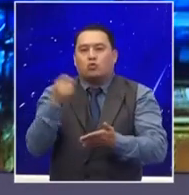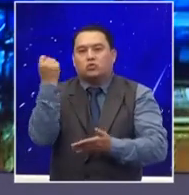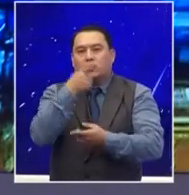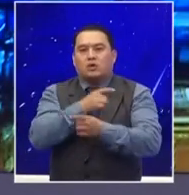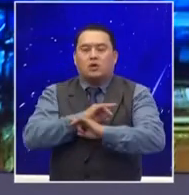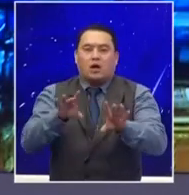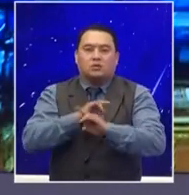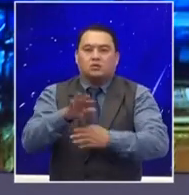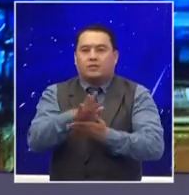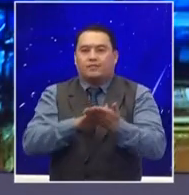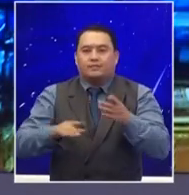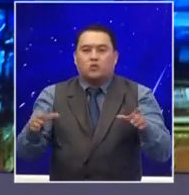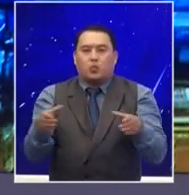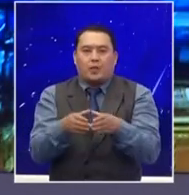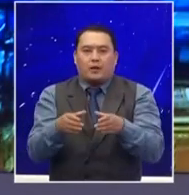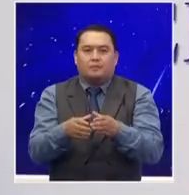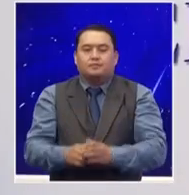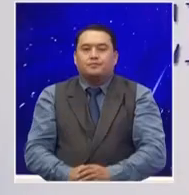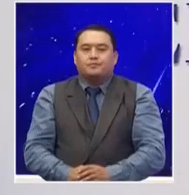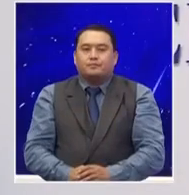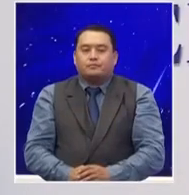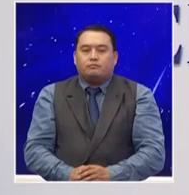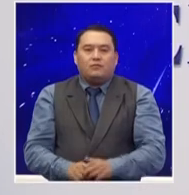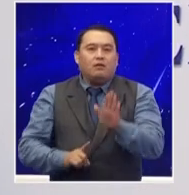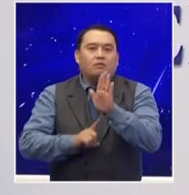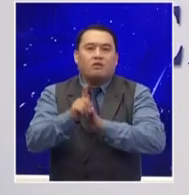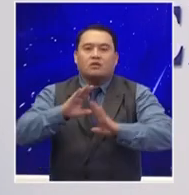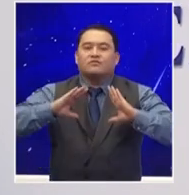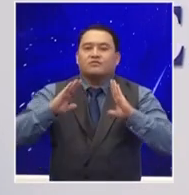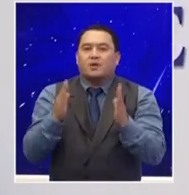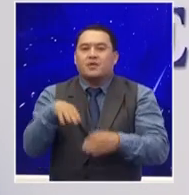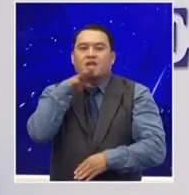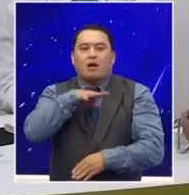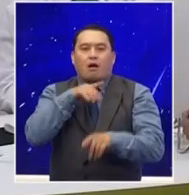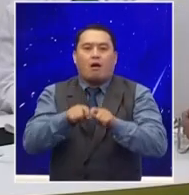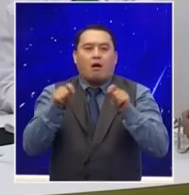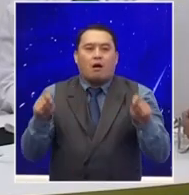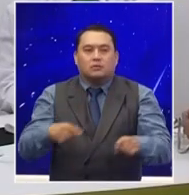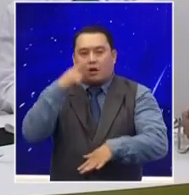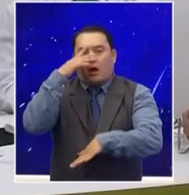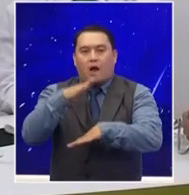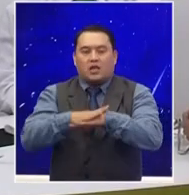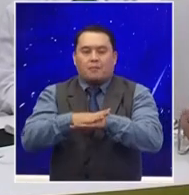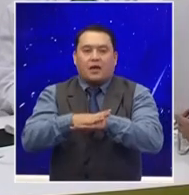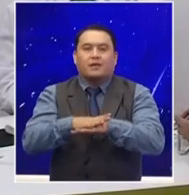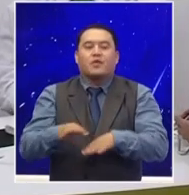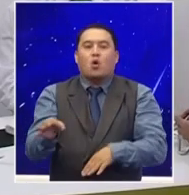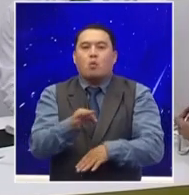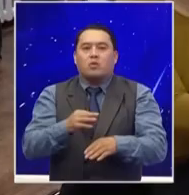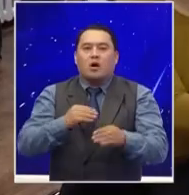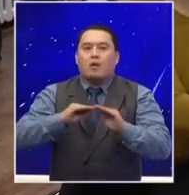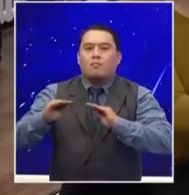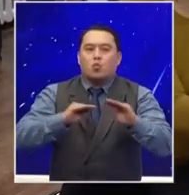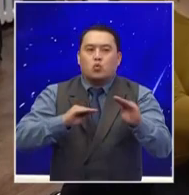узнавала наша съемочная группа. Одно из значимых событий для текелийцев – открытие сервисного акимата. В оборудованном по